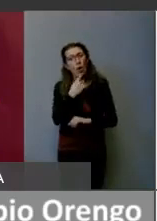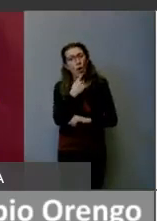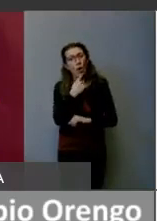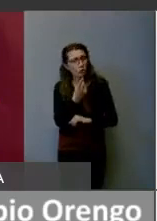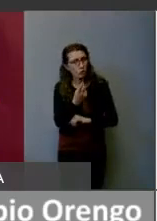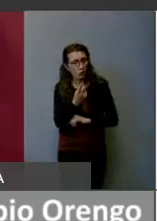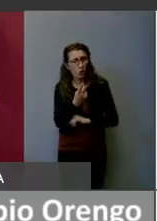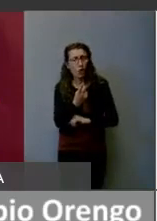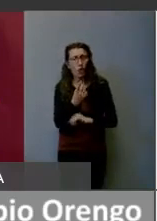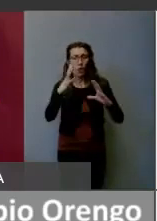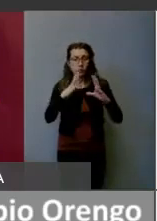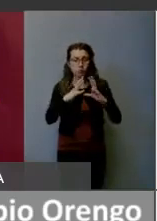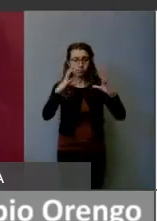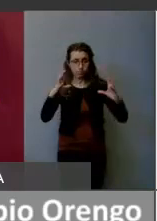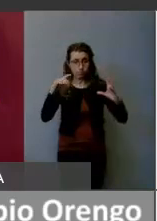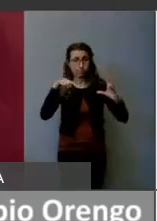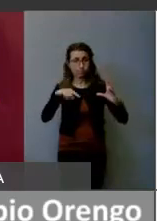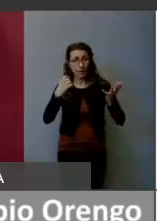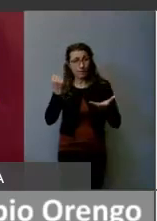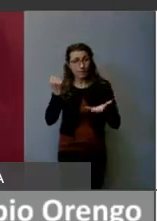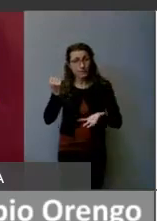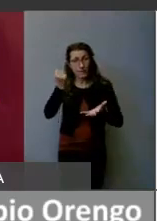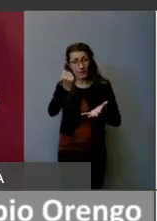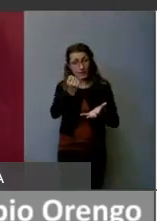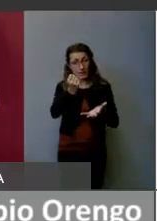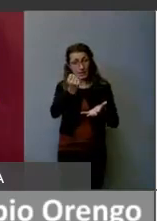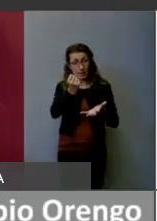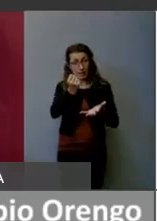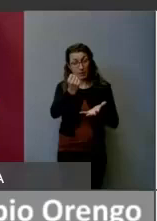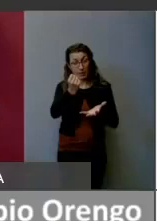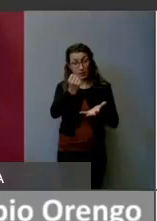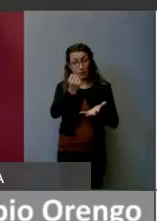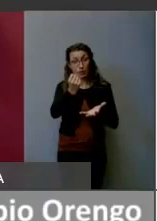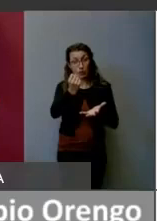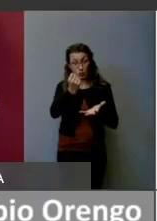l'immobile è rientrato nel finanziamento PNRR M5